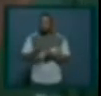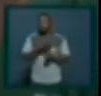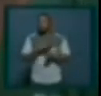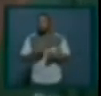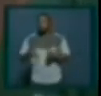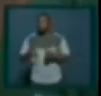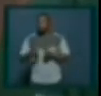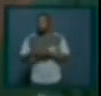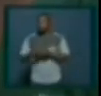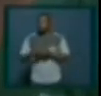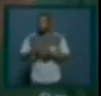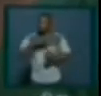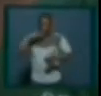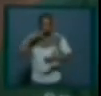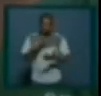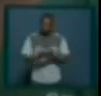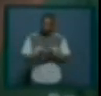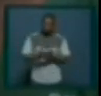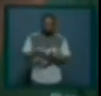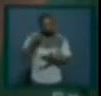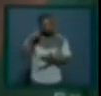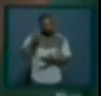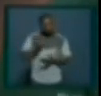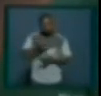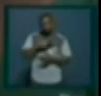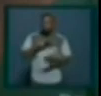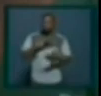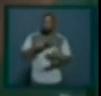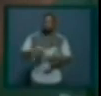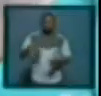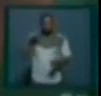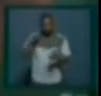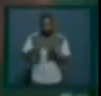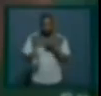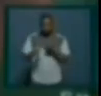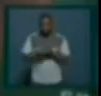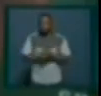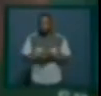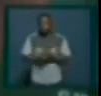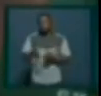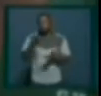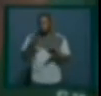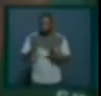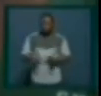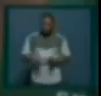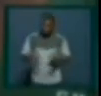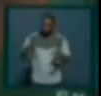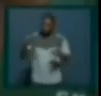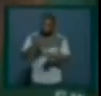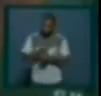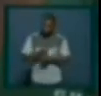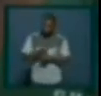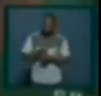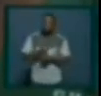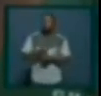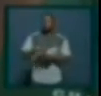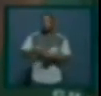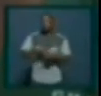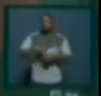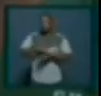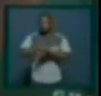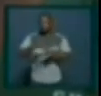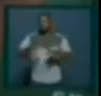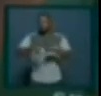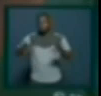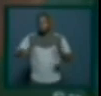c'est bon pour nous. Et enfin, gain sur le plan social parce que c'est toujours mieux que le malade soit traité dans son milieu